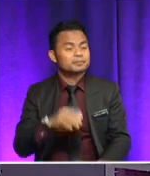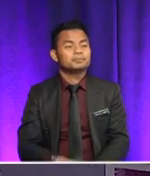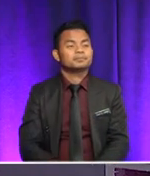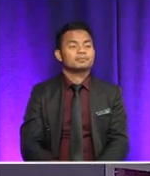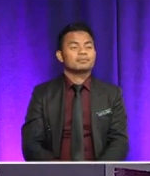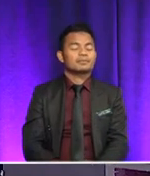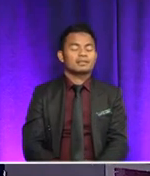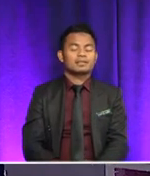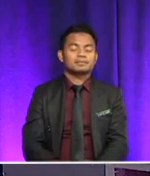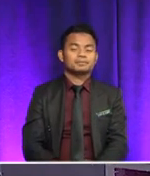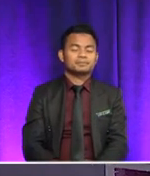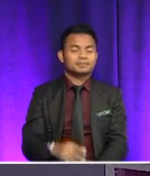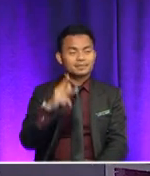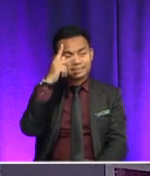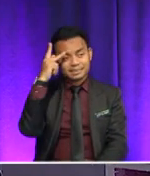lagi